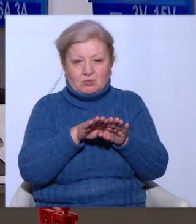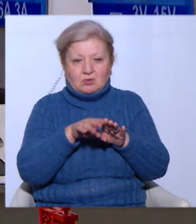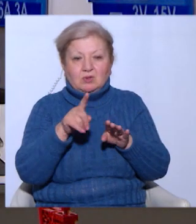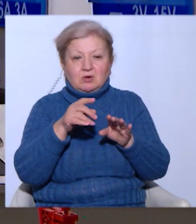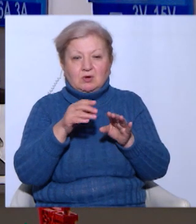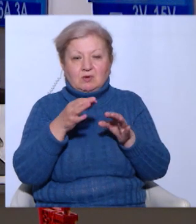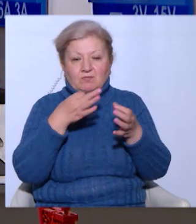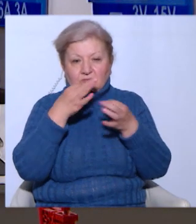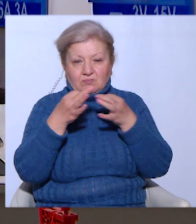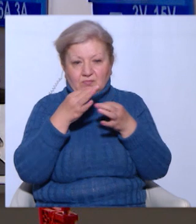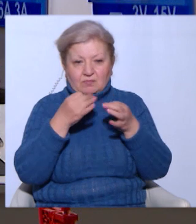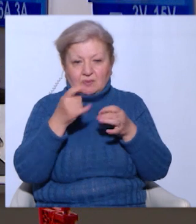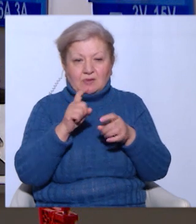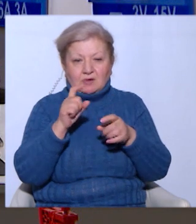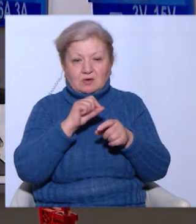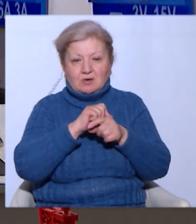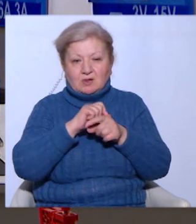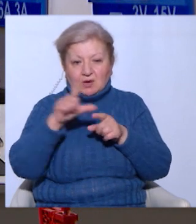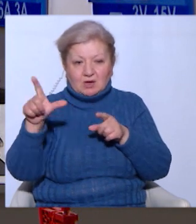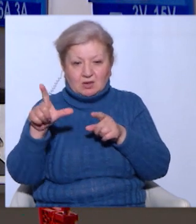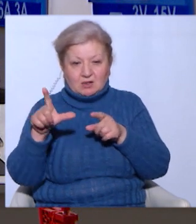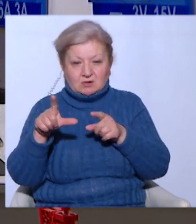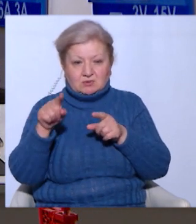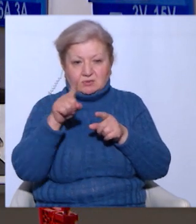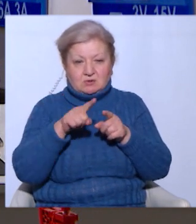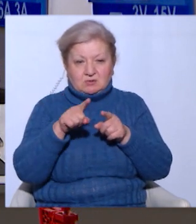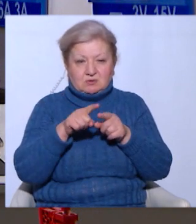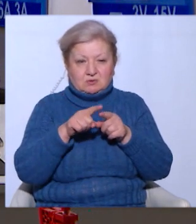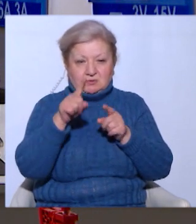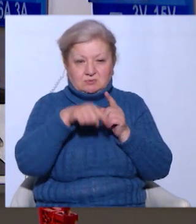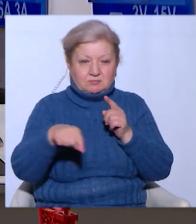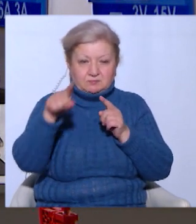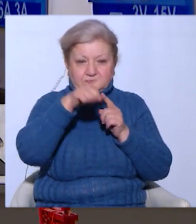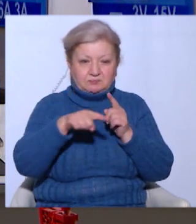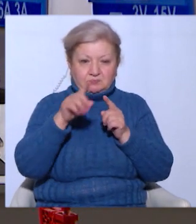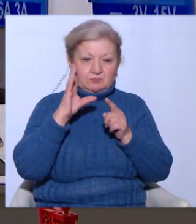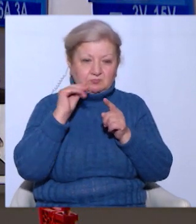ვისაუბროთ ახლა აჩქარებაზე მრუდწირული მოძრაობის დროს.